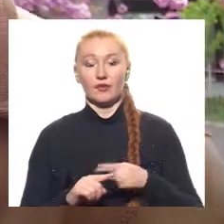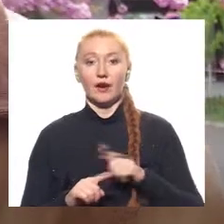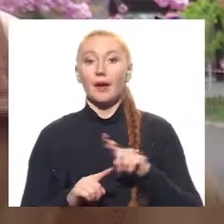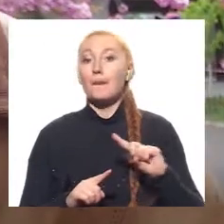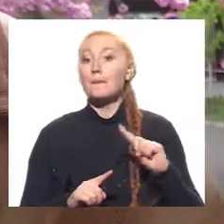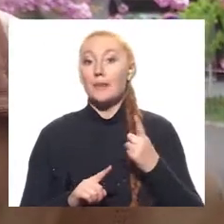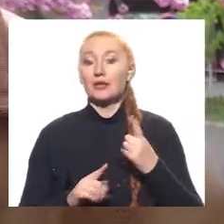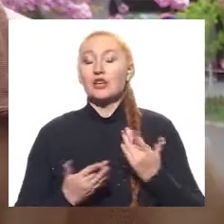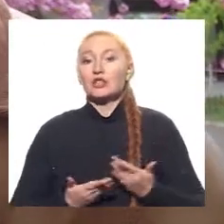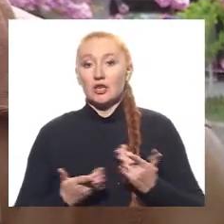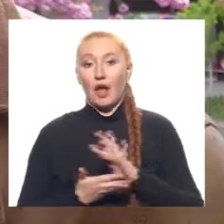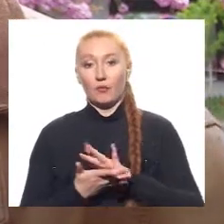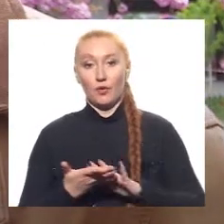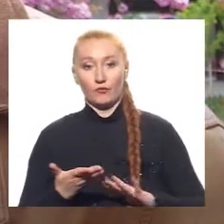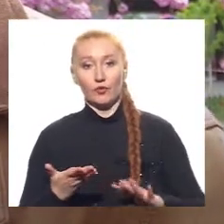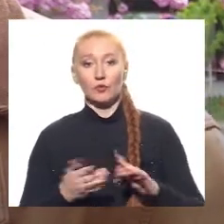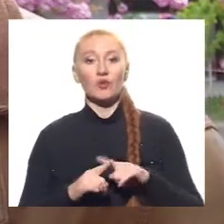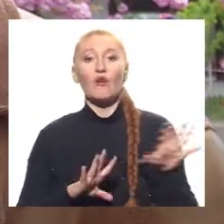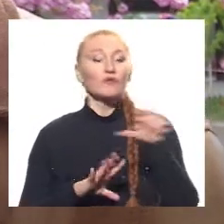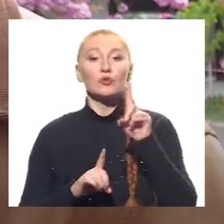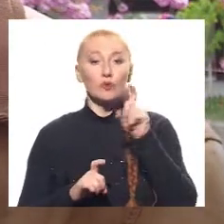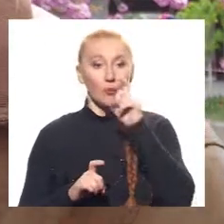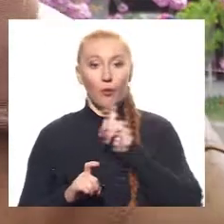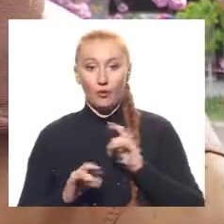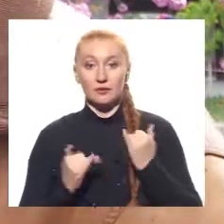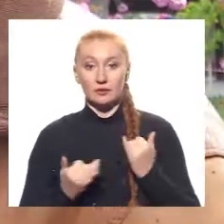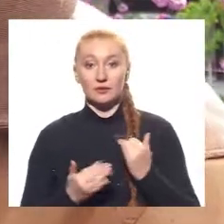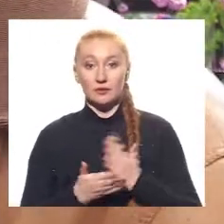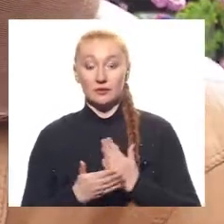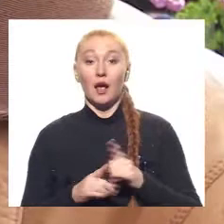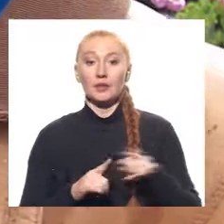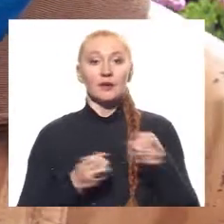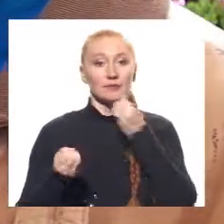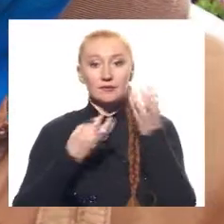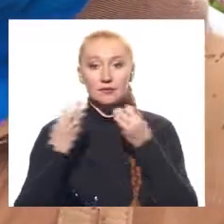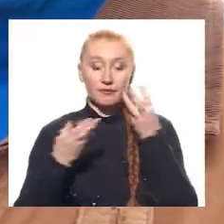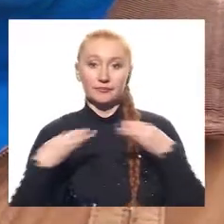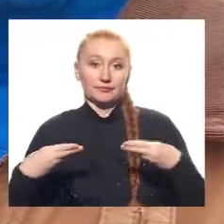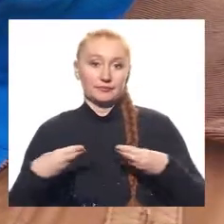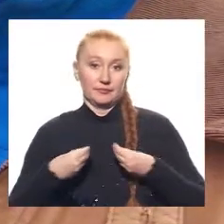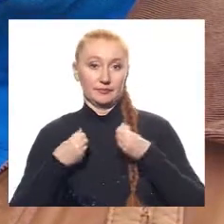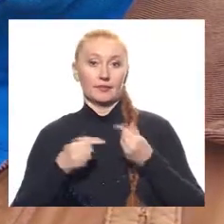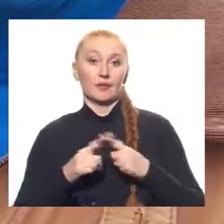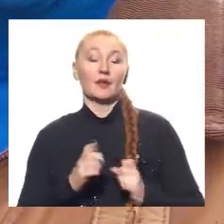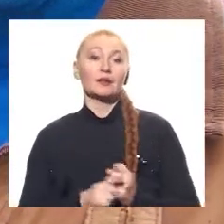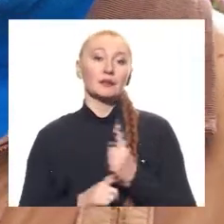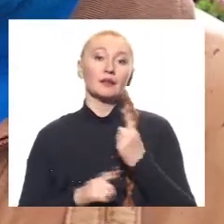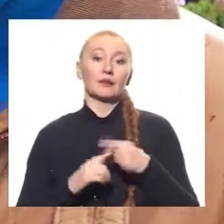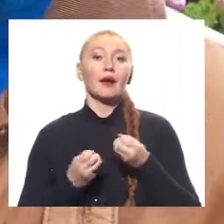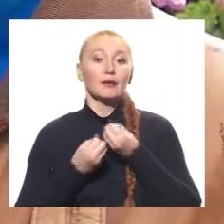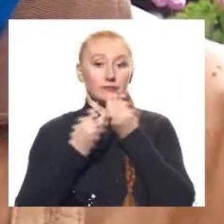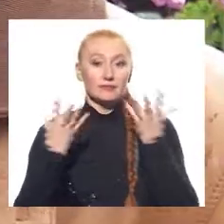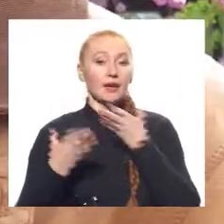знаєте, як кажуть, життя продовжується. Всі ці негаразди, які є, коли дивишся на такі дерева, на такий цвіт, взагалі з'являється краса